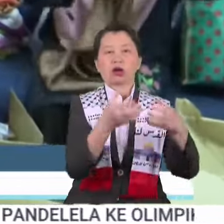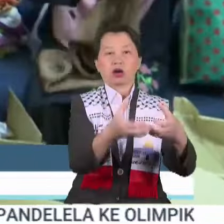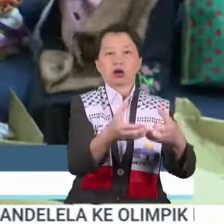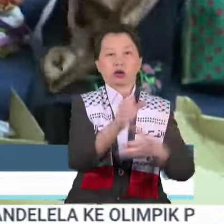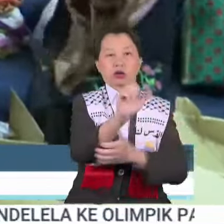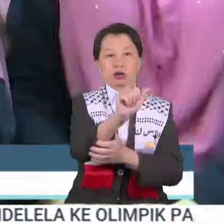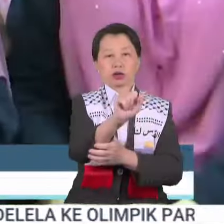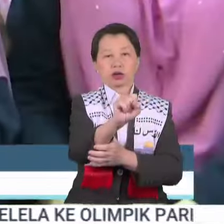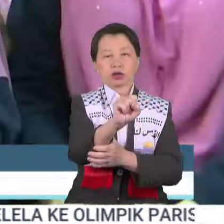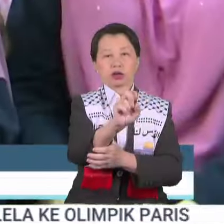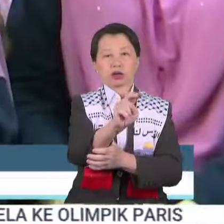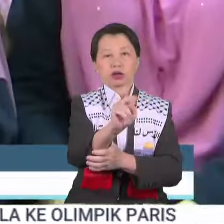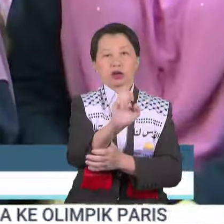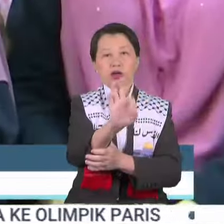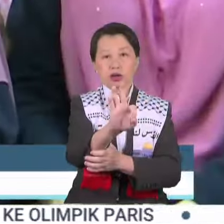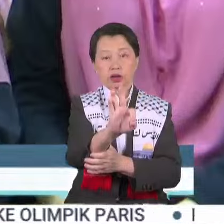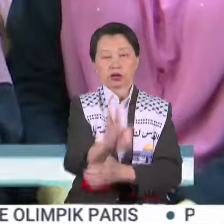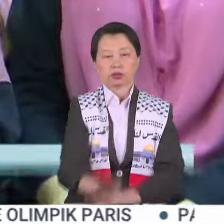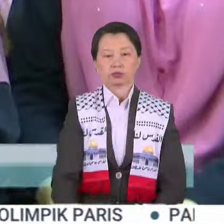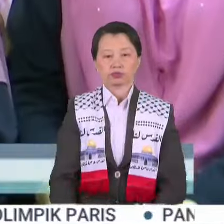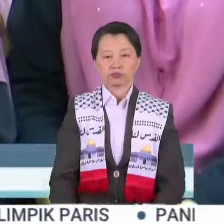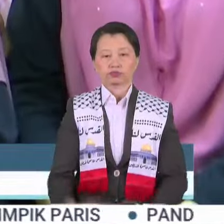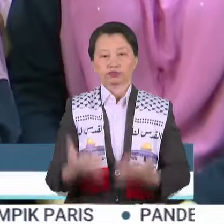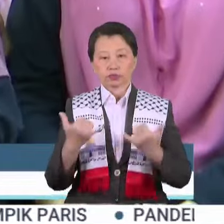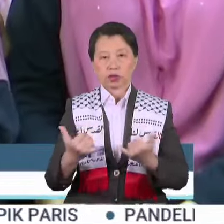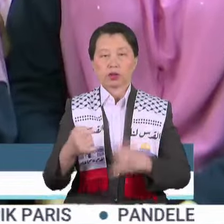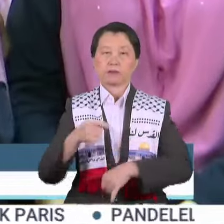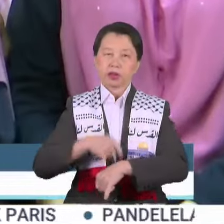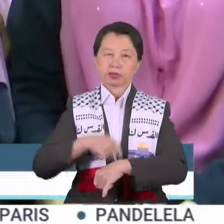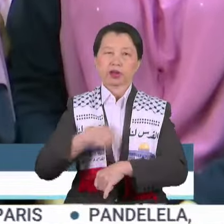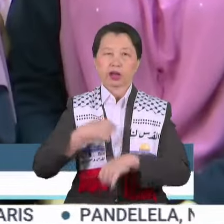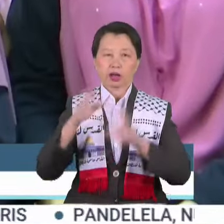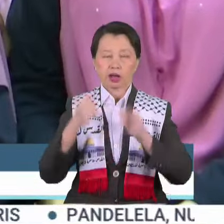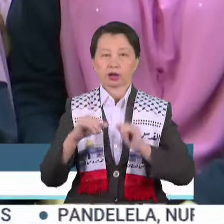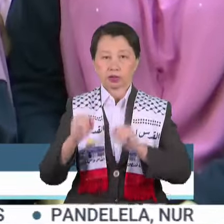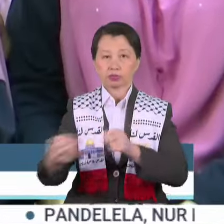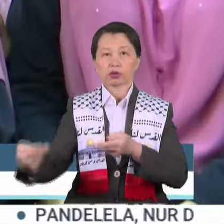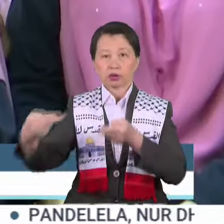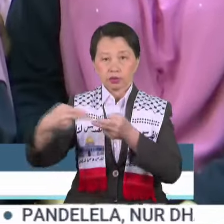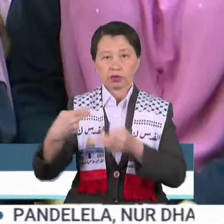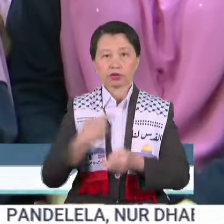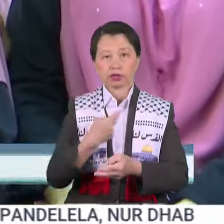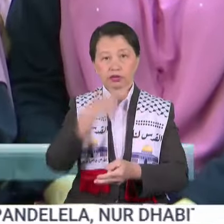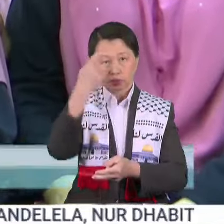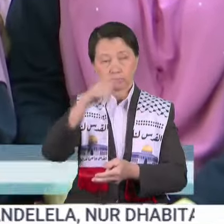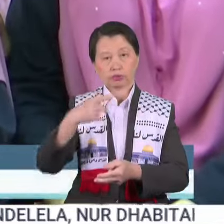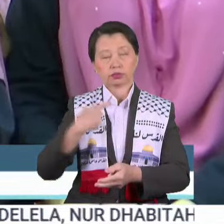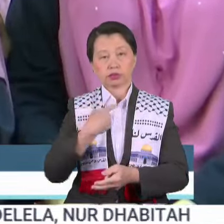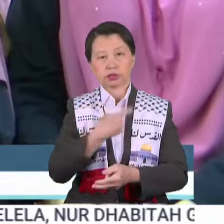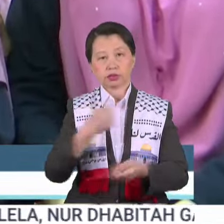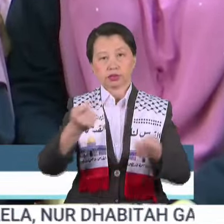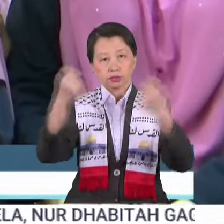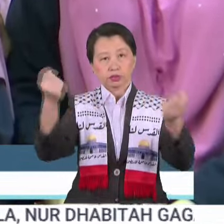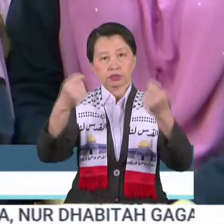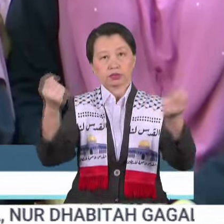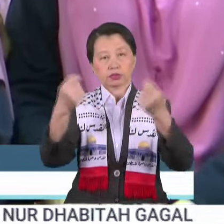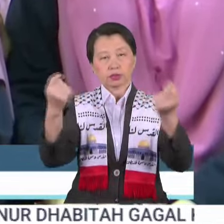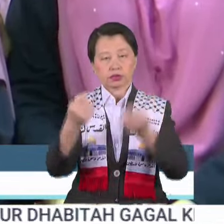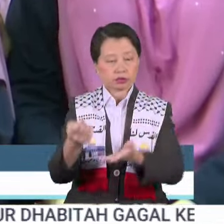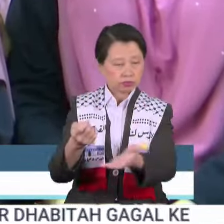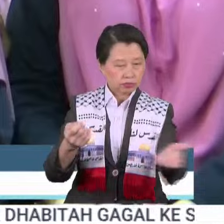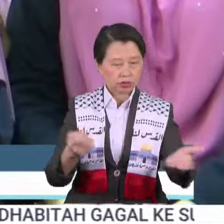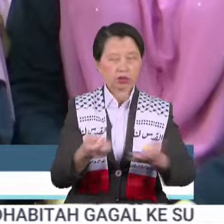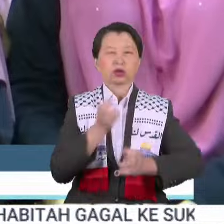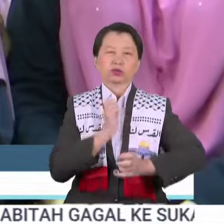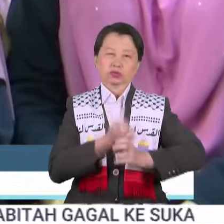golongan asnaf. Inilah masanya saya harap dapat berhubung dengan kami untuk kita meraikan mereka